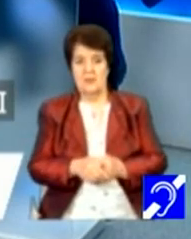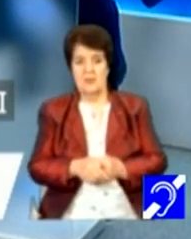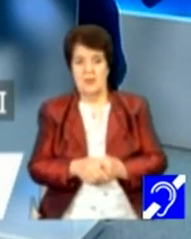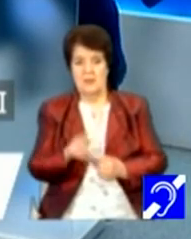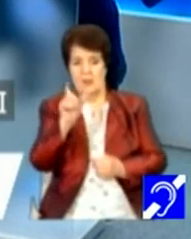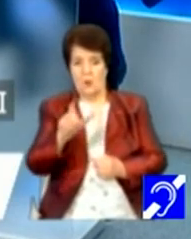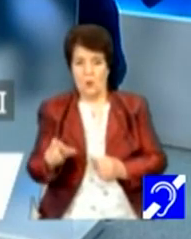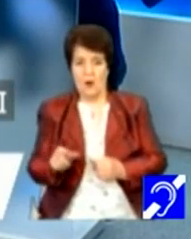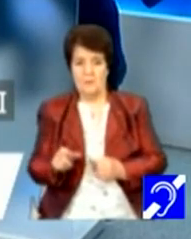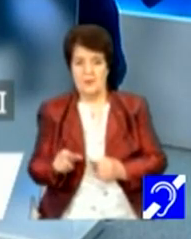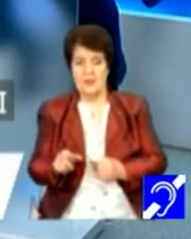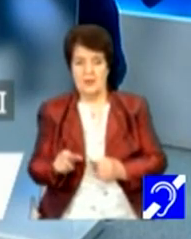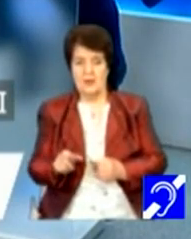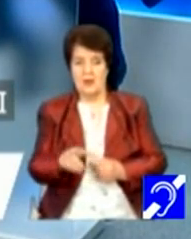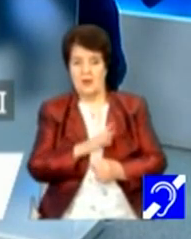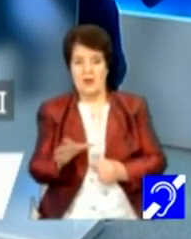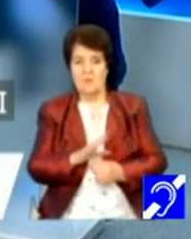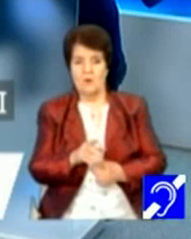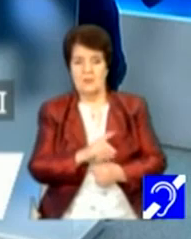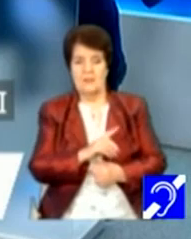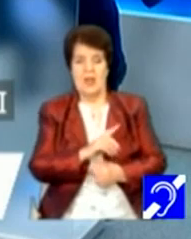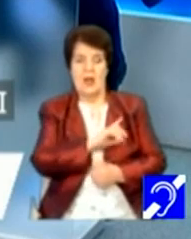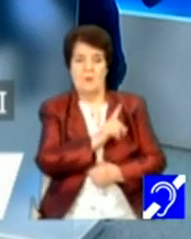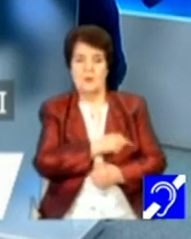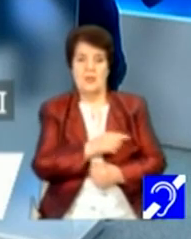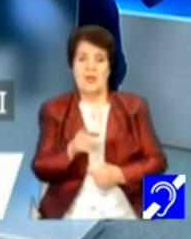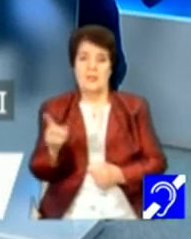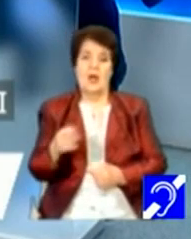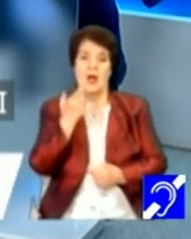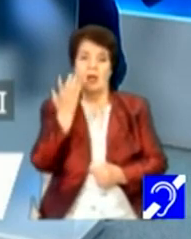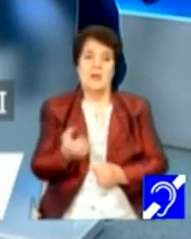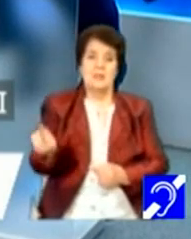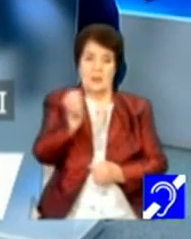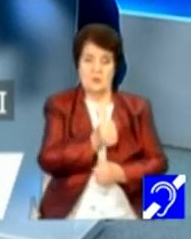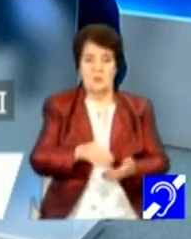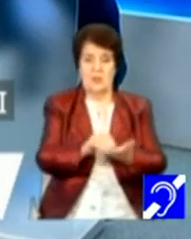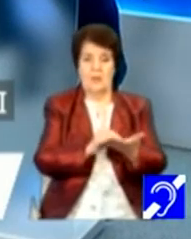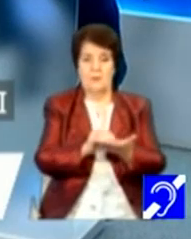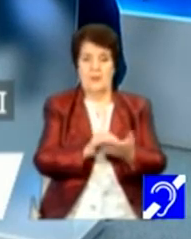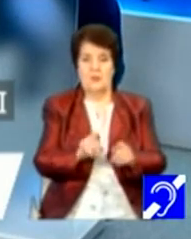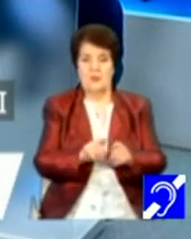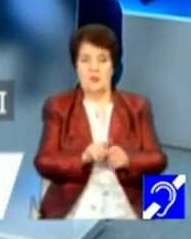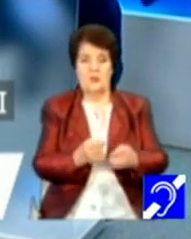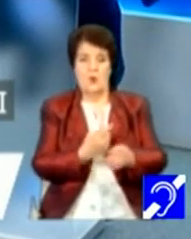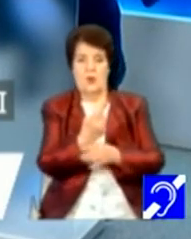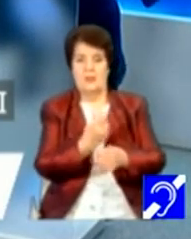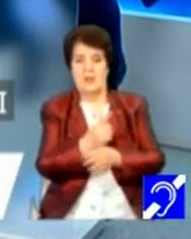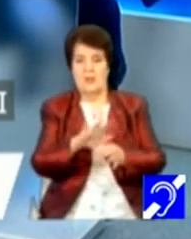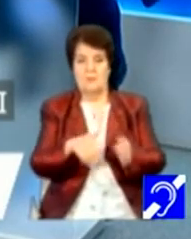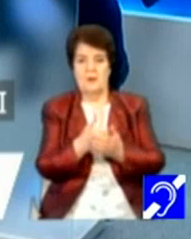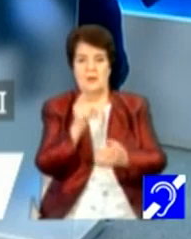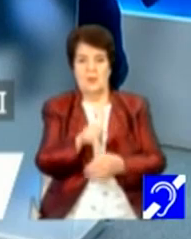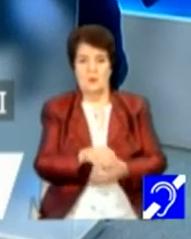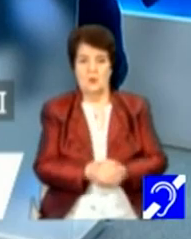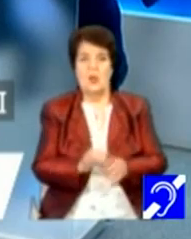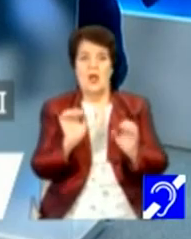de la oameni care n-au fost în sfera puterii, dar când ajung acolo, repetă ceea ce au criticat până atunci.